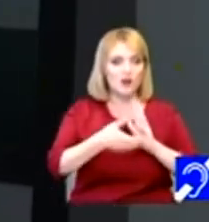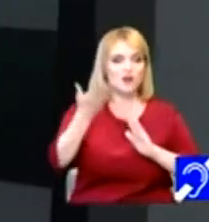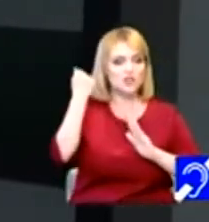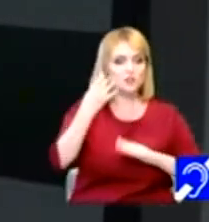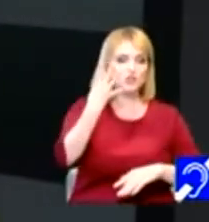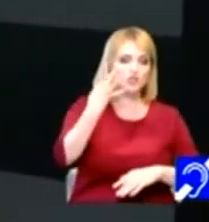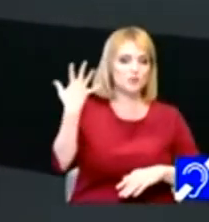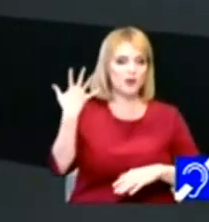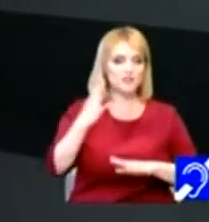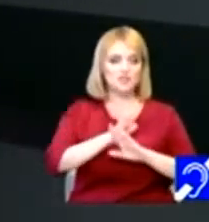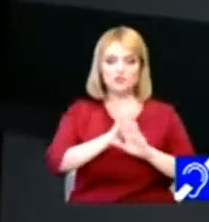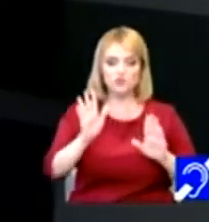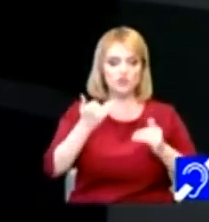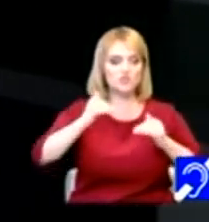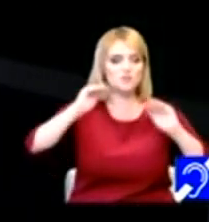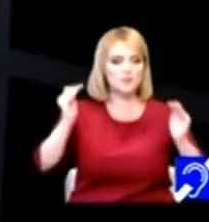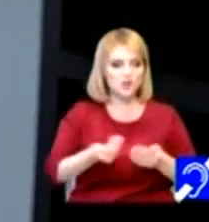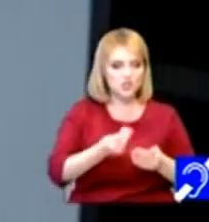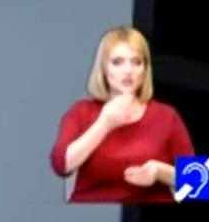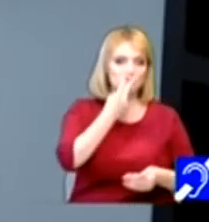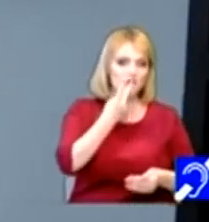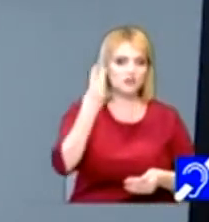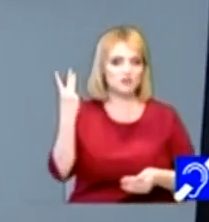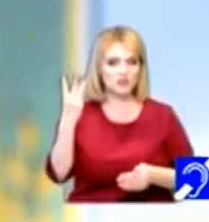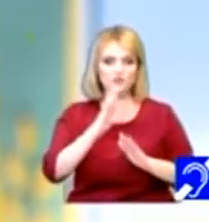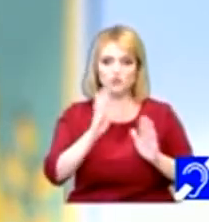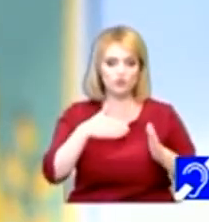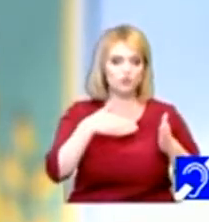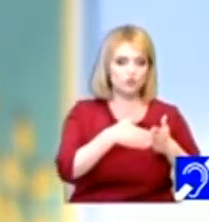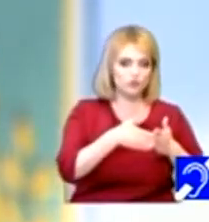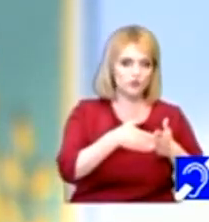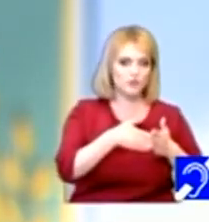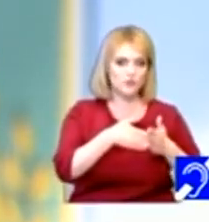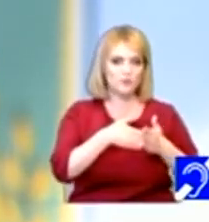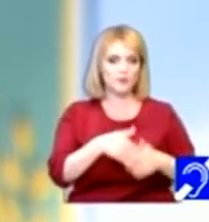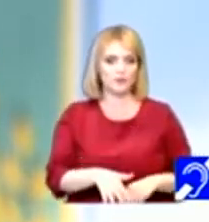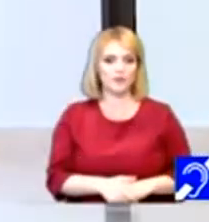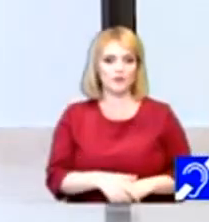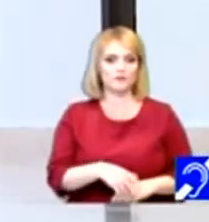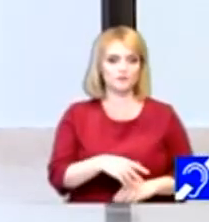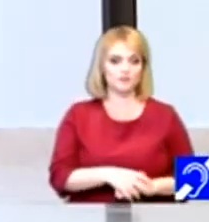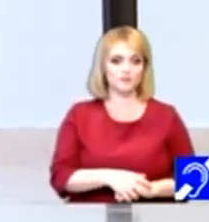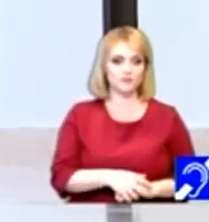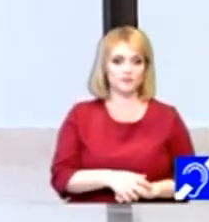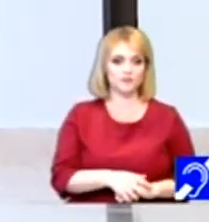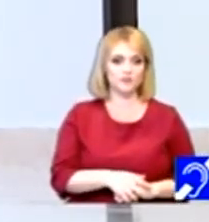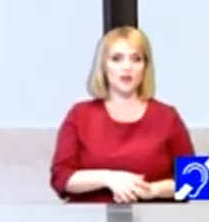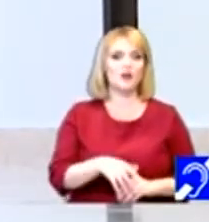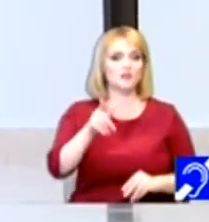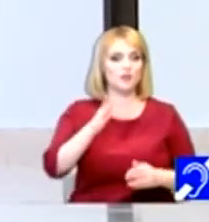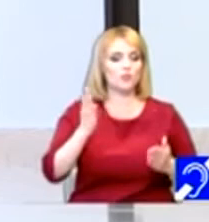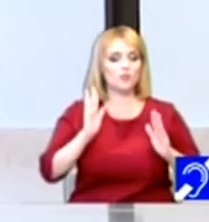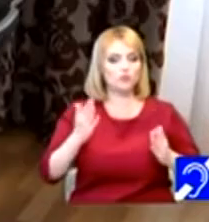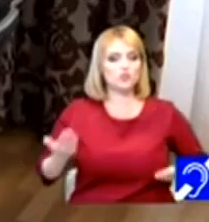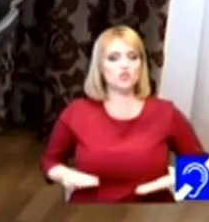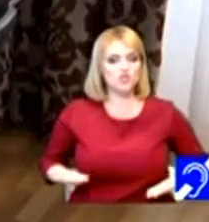diminua capacitatea de cazare. Deci, dintr-o dată, în loc de 4.000 de locuri de cazare, vom avea circa 3.000 de locuri de cazare. În campus vor locui doar studenții